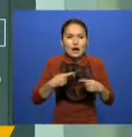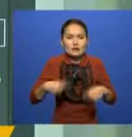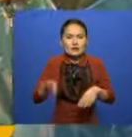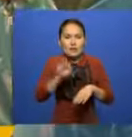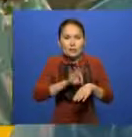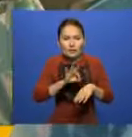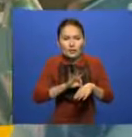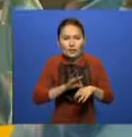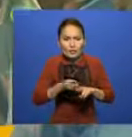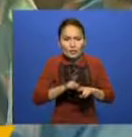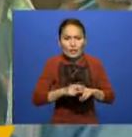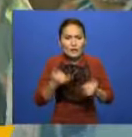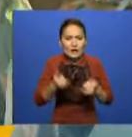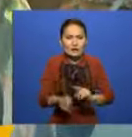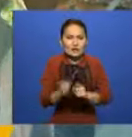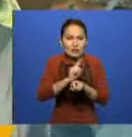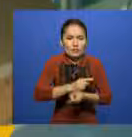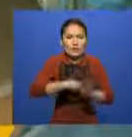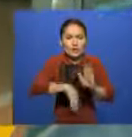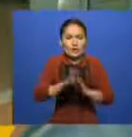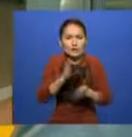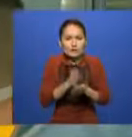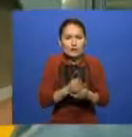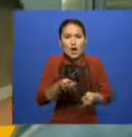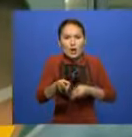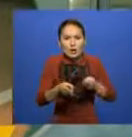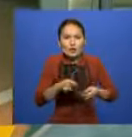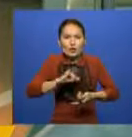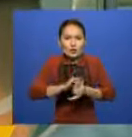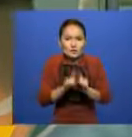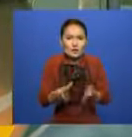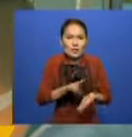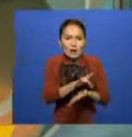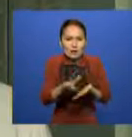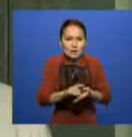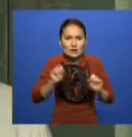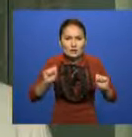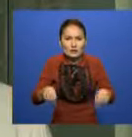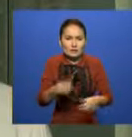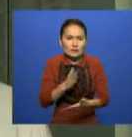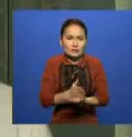қона бермейтін. Ал қазір бұл керісінше, мұндай ауруға Өскеменде операция жасауға мүмкіндік бар.